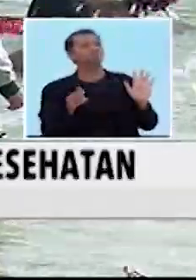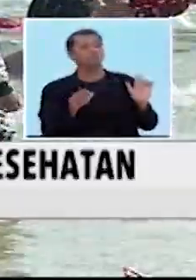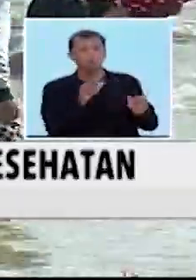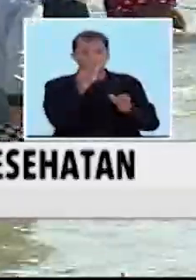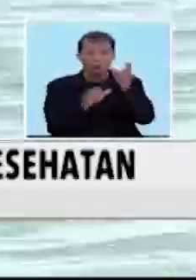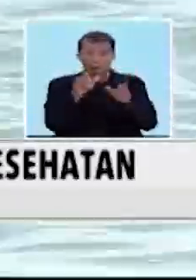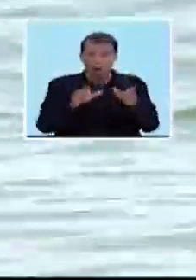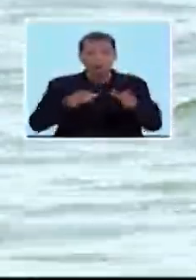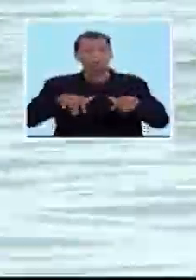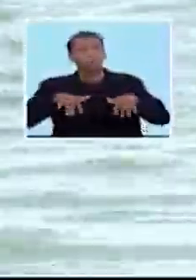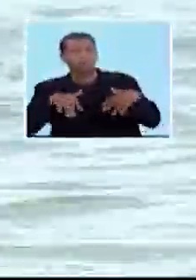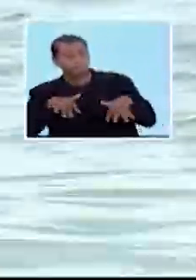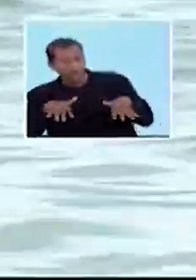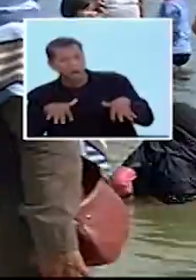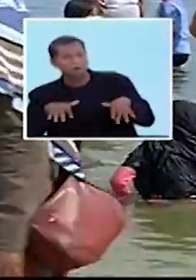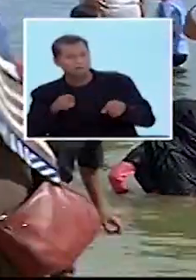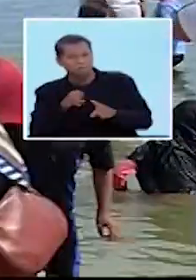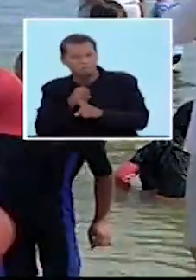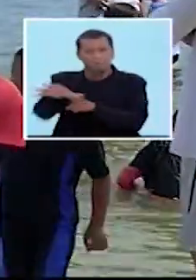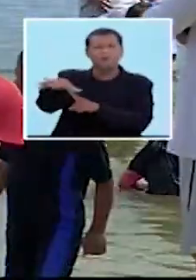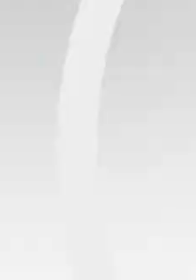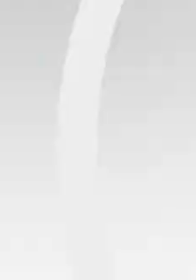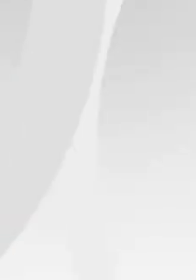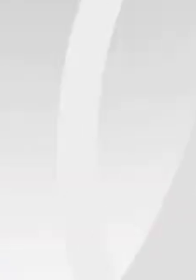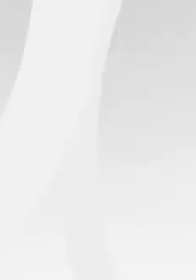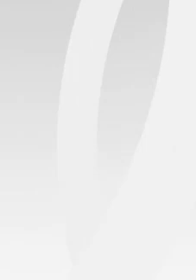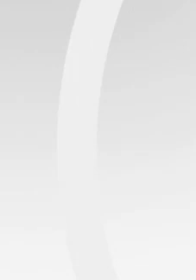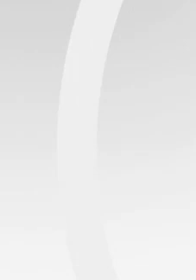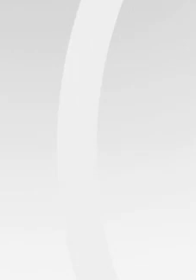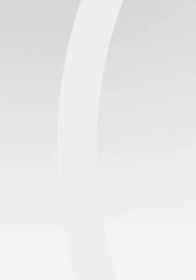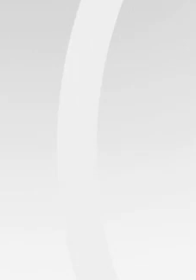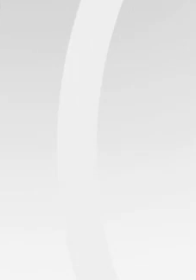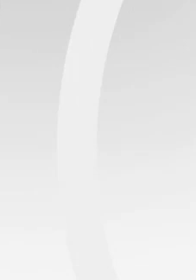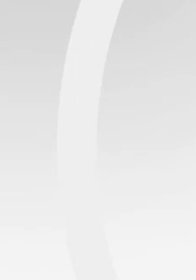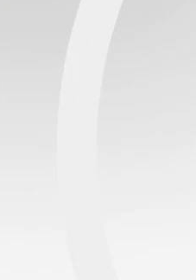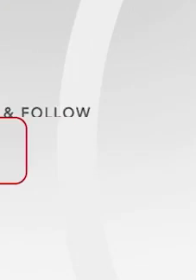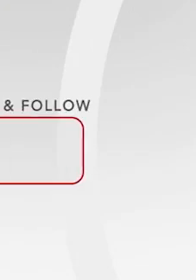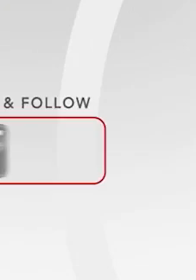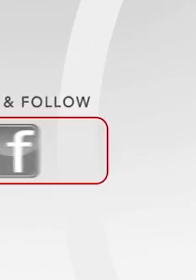Tim Liputan iNews melaporkan.